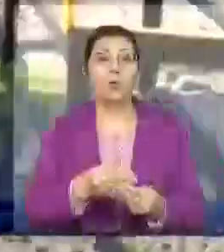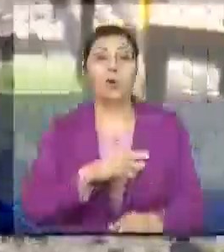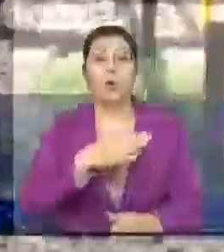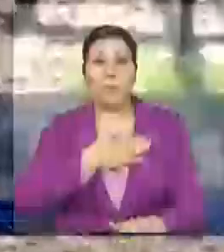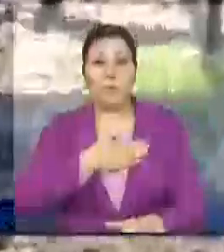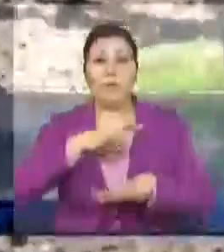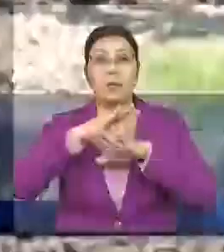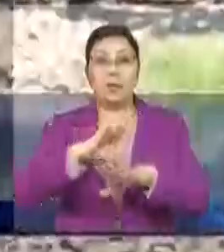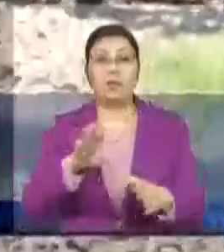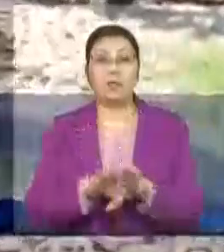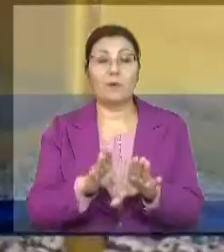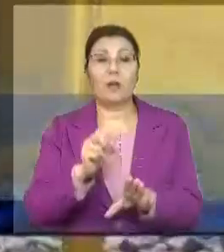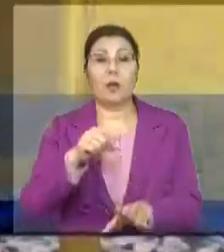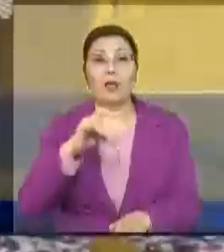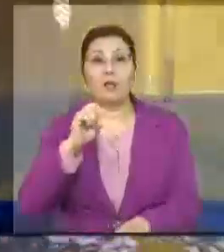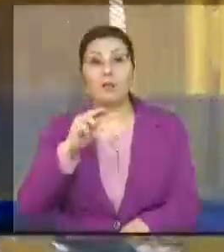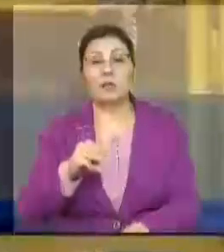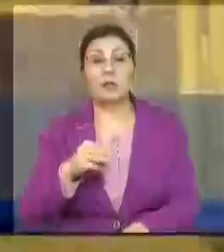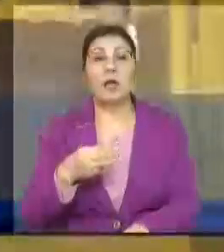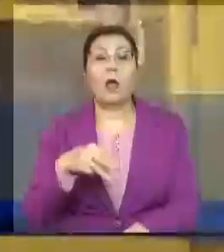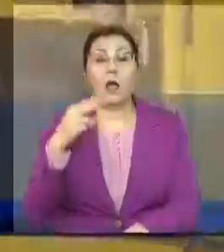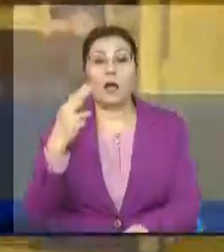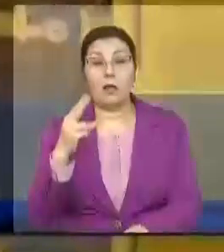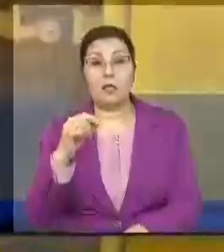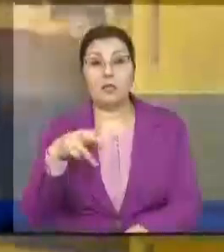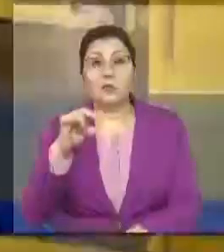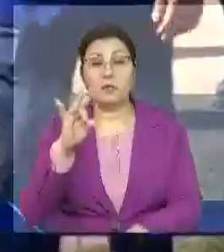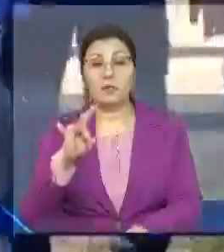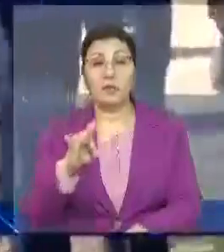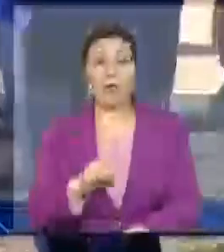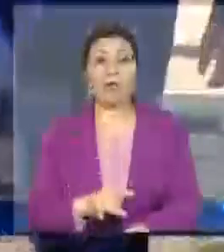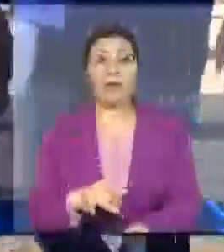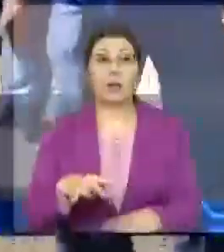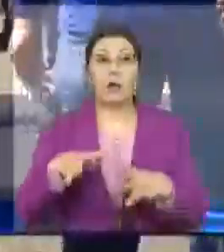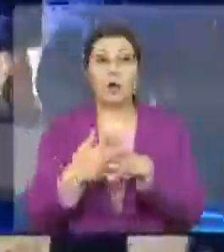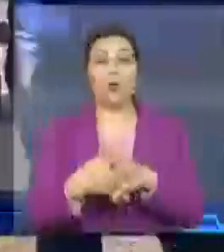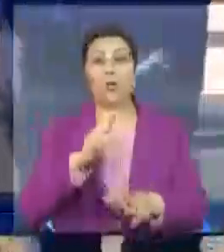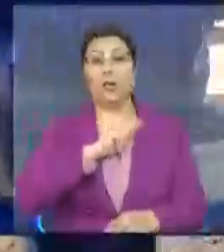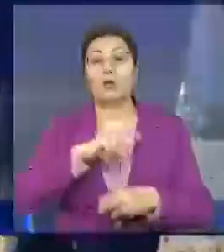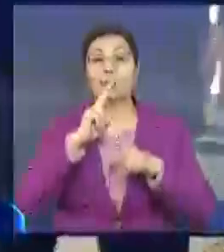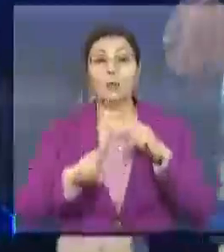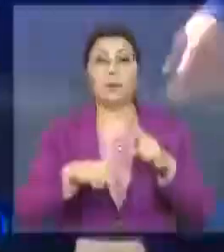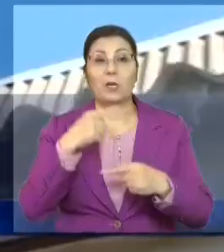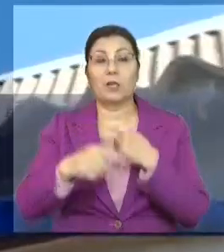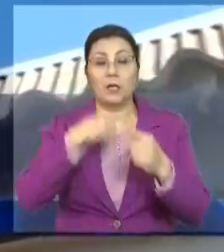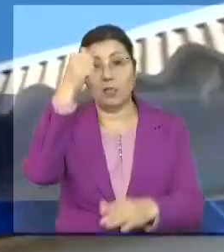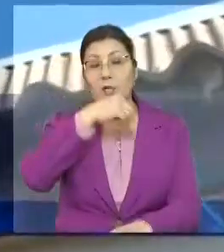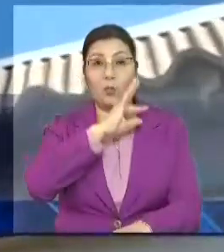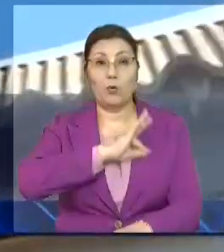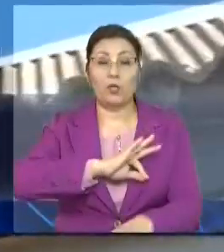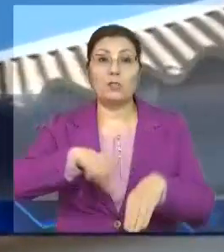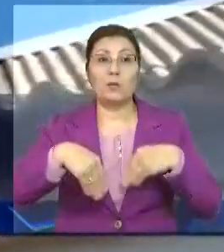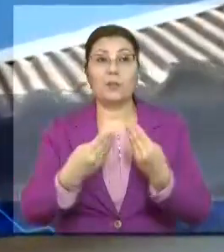жатыр. Биыл тағы Хазрет, Шевченко, Қызылжар, Бөрте, Ақмоласай, Байнассай ауылдарындағы жұмыс аяқталып, келер жылы қолданысқа